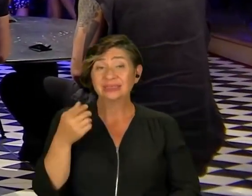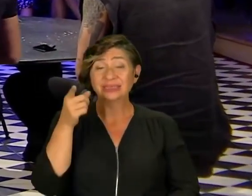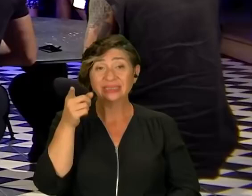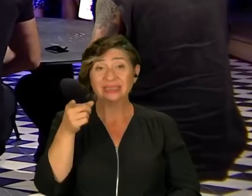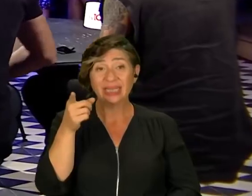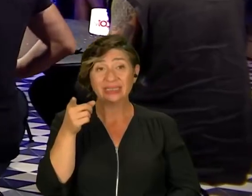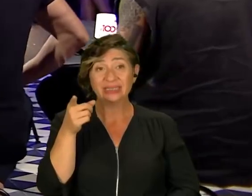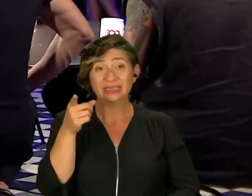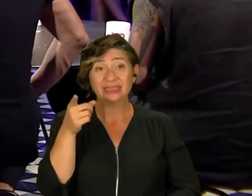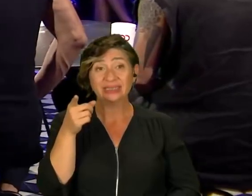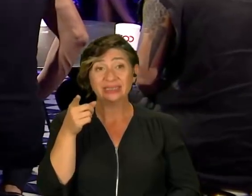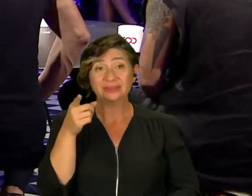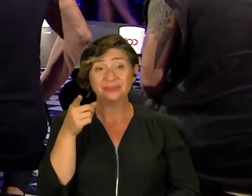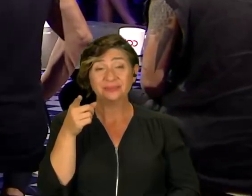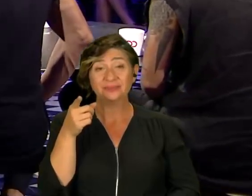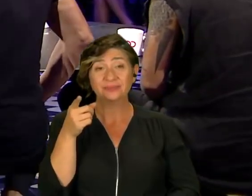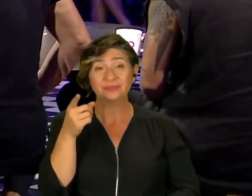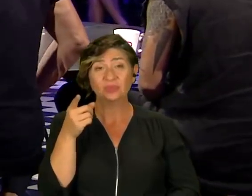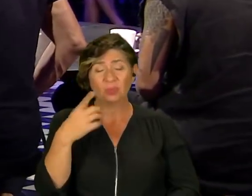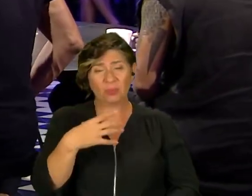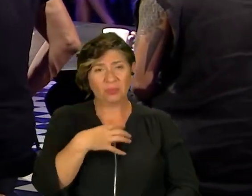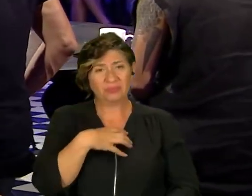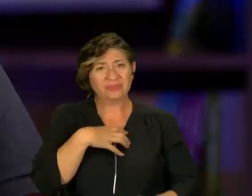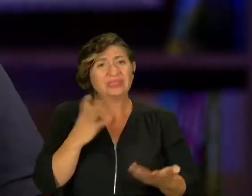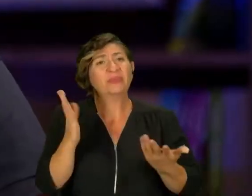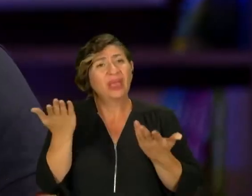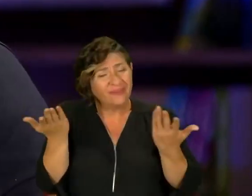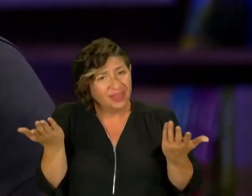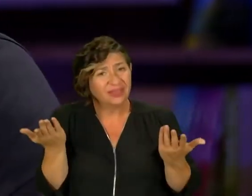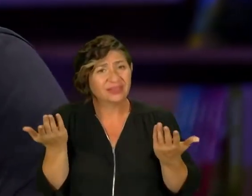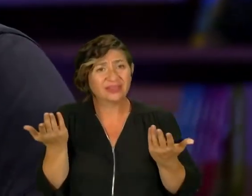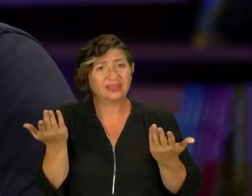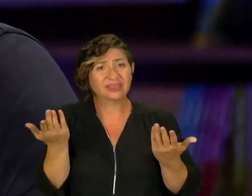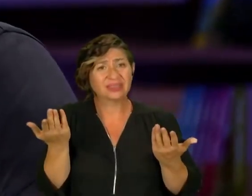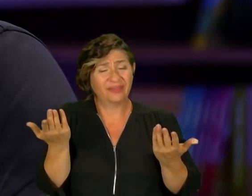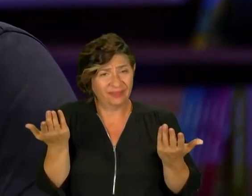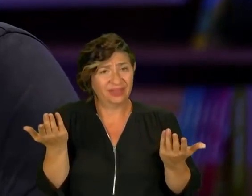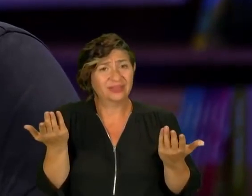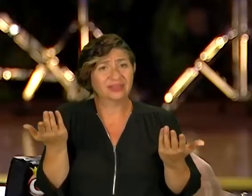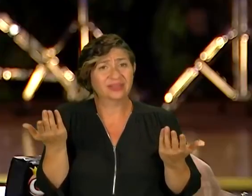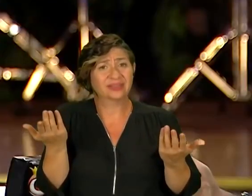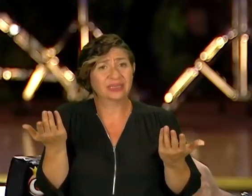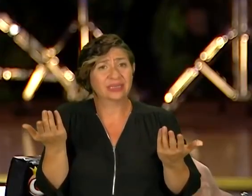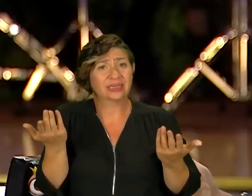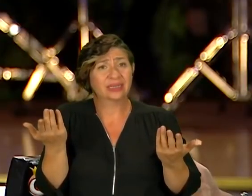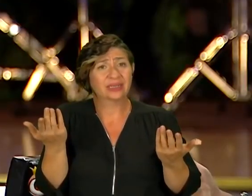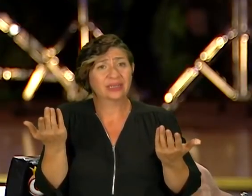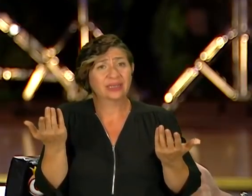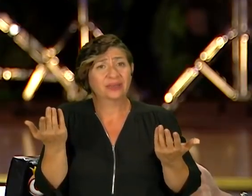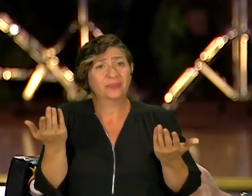yani? Bir hani... Çok narsistçe değil mi? Ya evet öyle abi. Evet öyle abi.